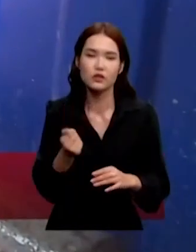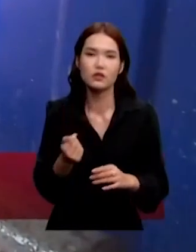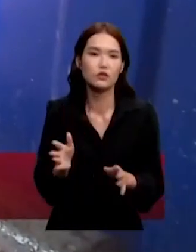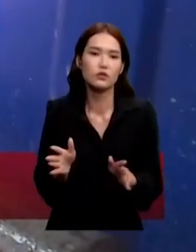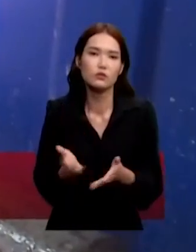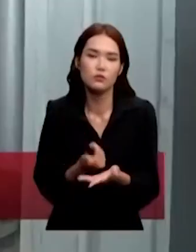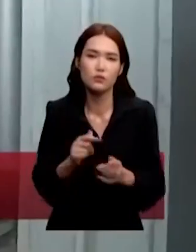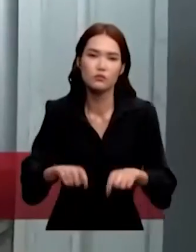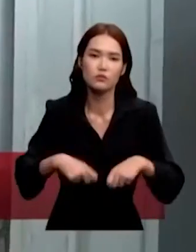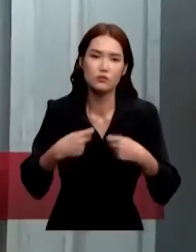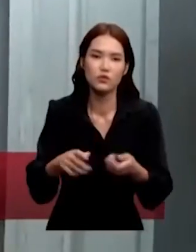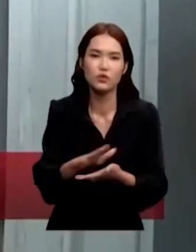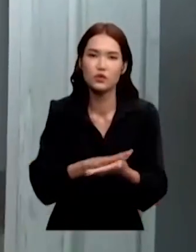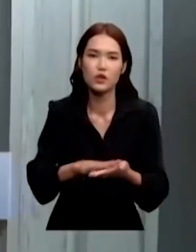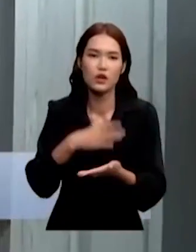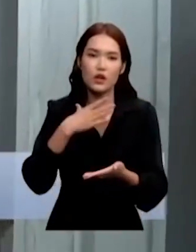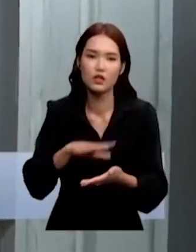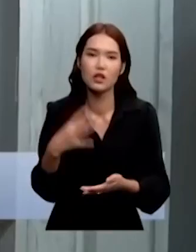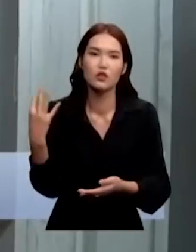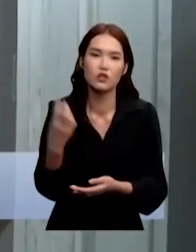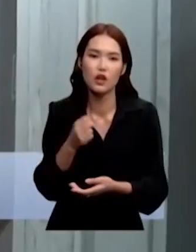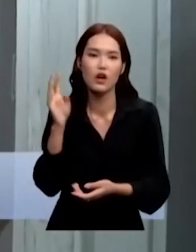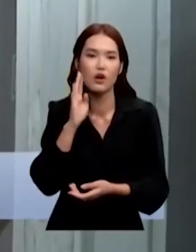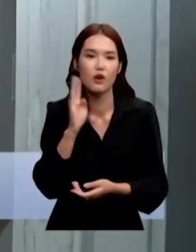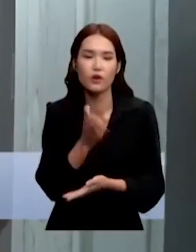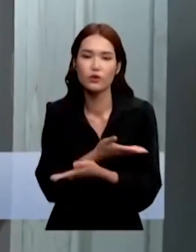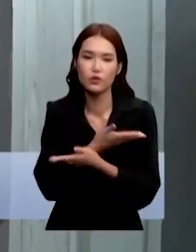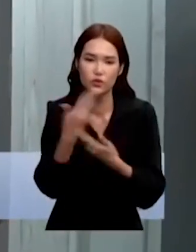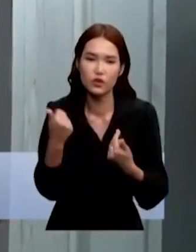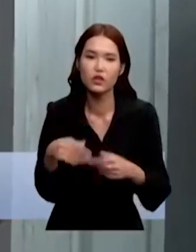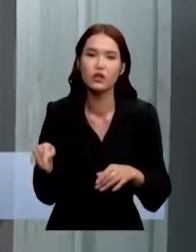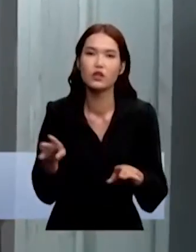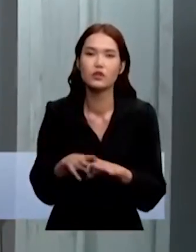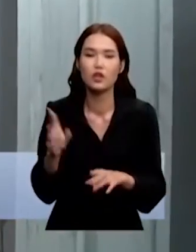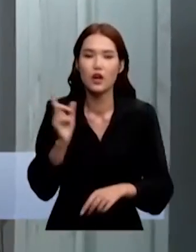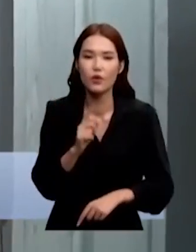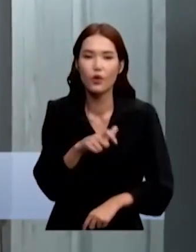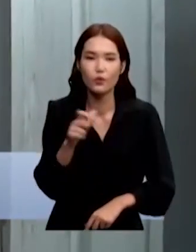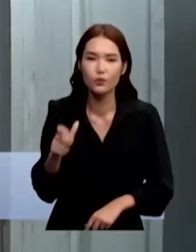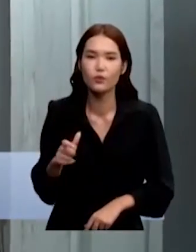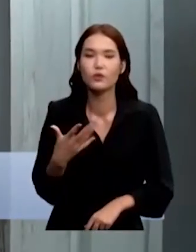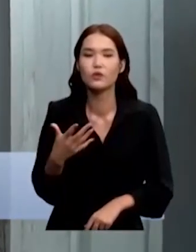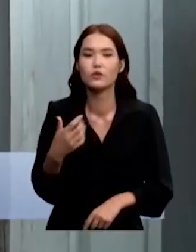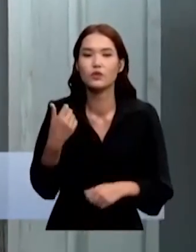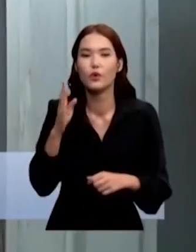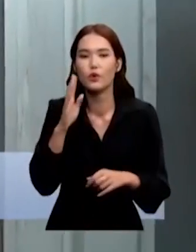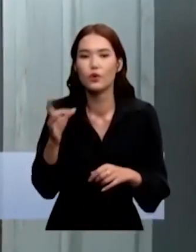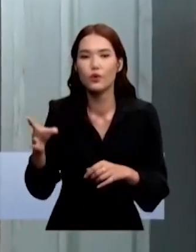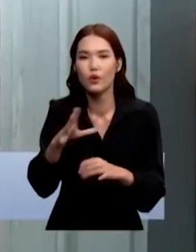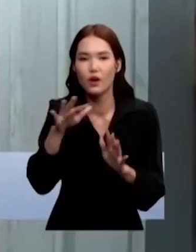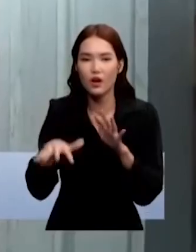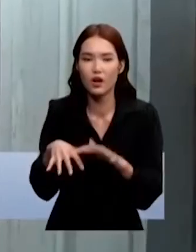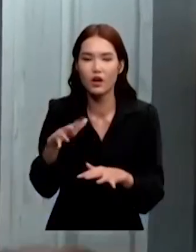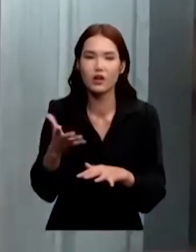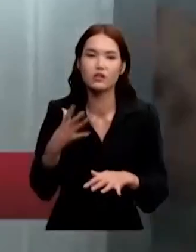было восстановлено. Воды у нас нет уже 4 недели, никак. Вот так, другие улицы есть, я туда хожу, купаюсь, как бы вещи